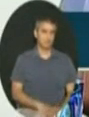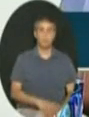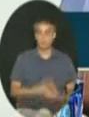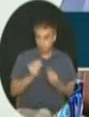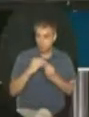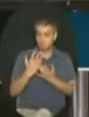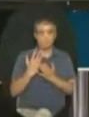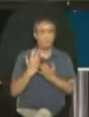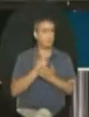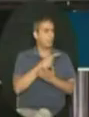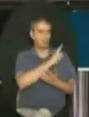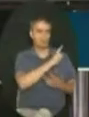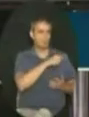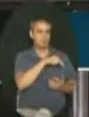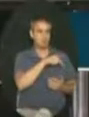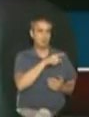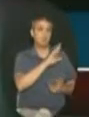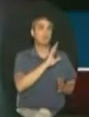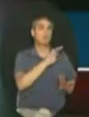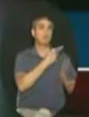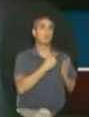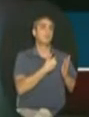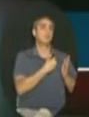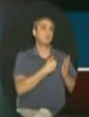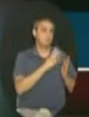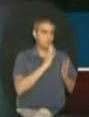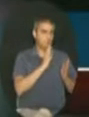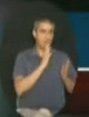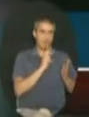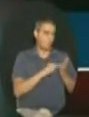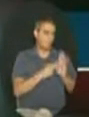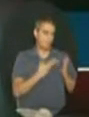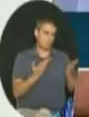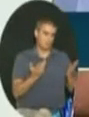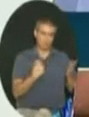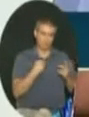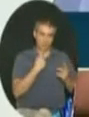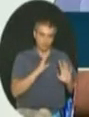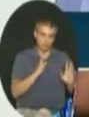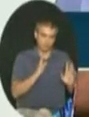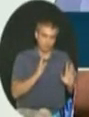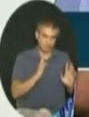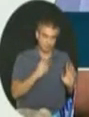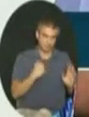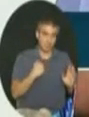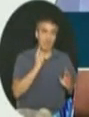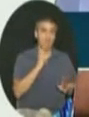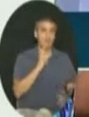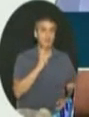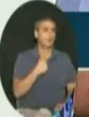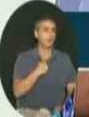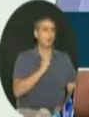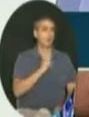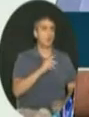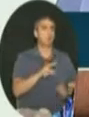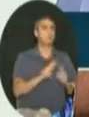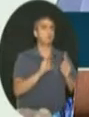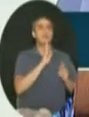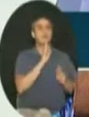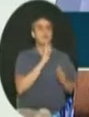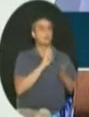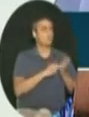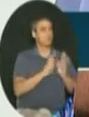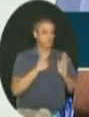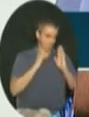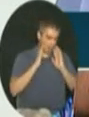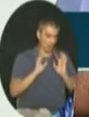תוספת שכר. אני אומר, נכון, זה פותר לי אכן בעיה פוליטית מסוימת. אני לא אומר שלא, לא מכחיש גם. אבל אני לא פותר בעיות פוליטיות אם אני